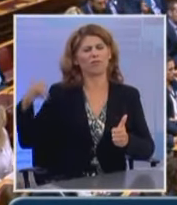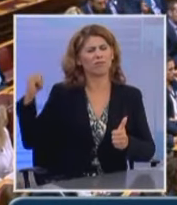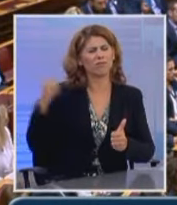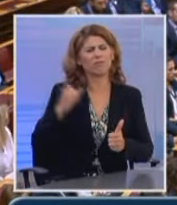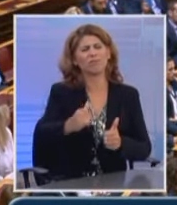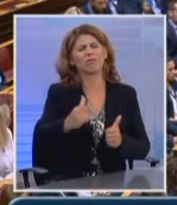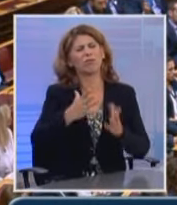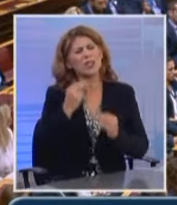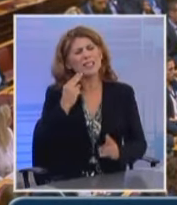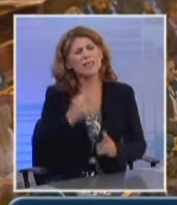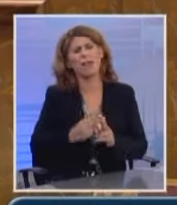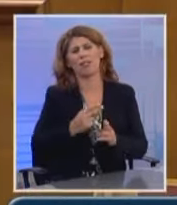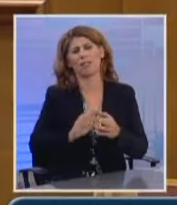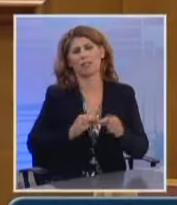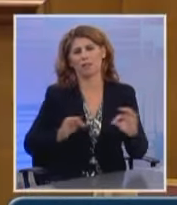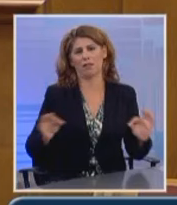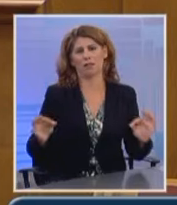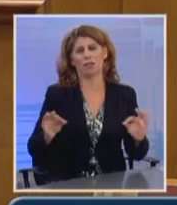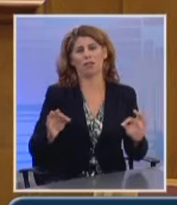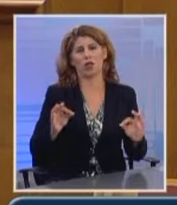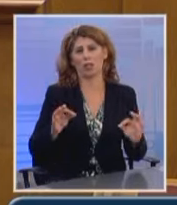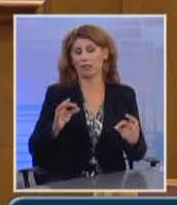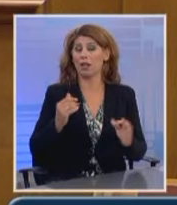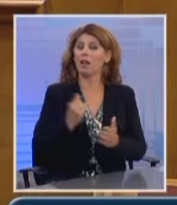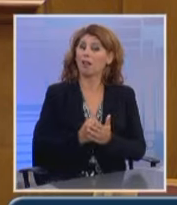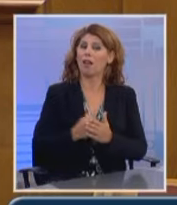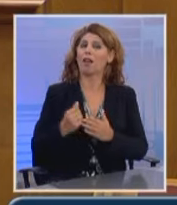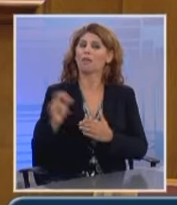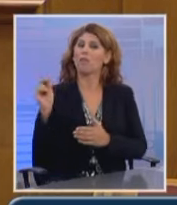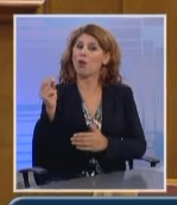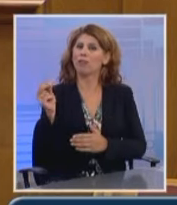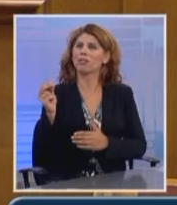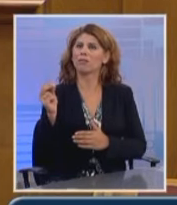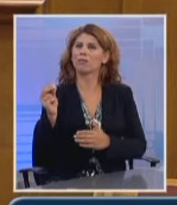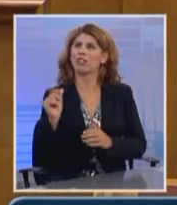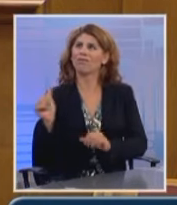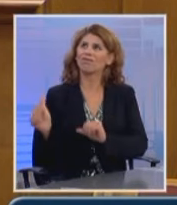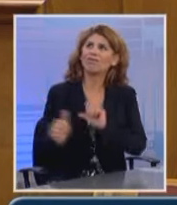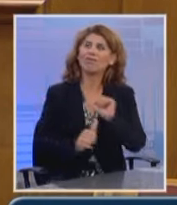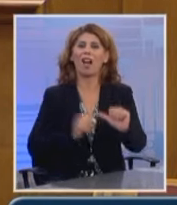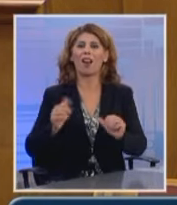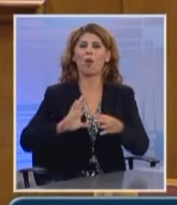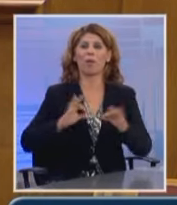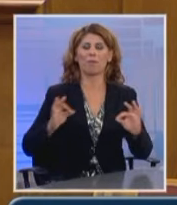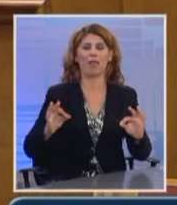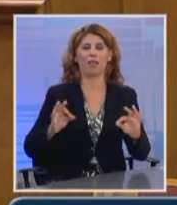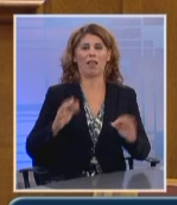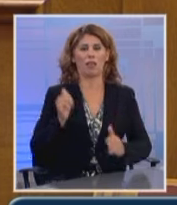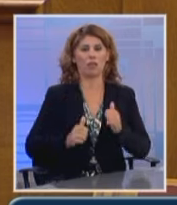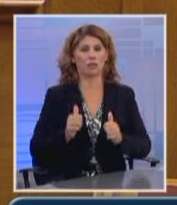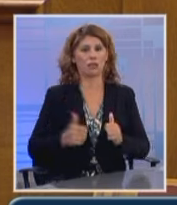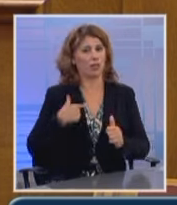διαχρονικής μίζωνος ιστορικής σημασίας και πολιτισμικής διαμόρφωσης. Έχουμε επίγνωση των